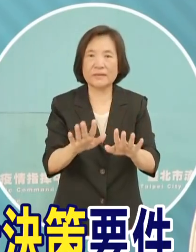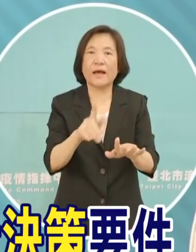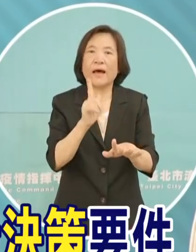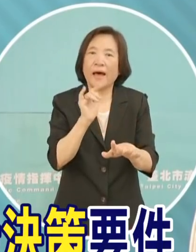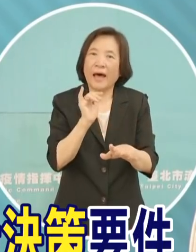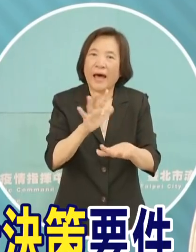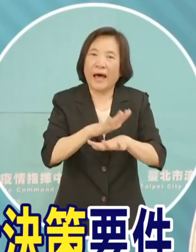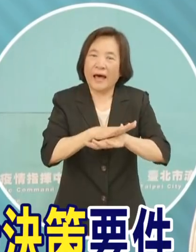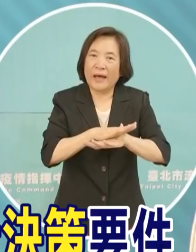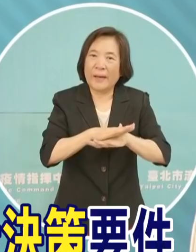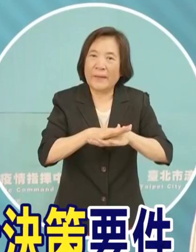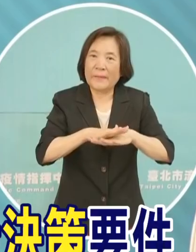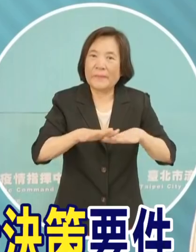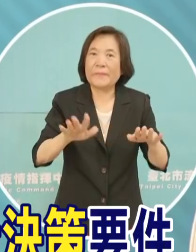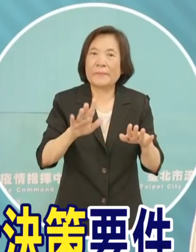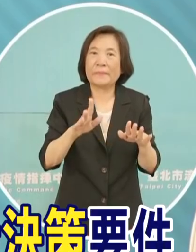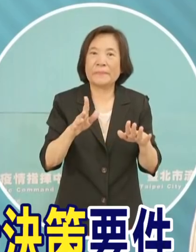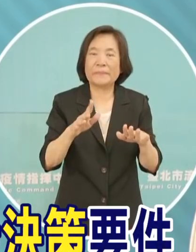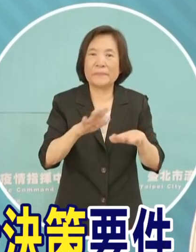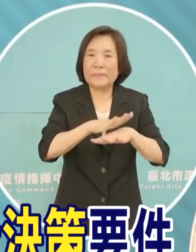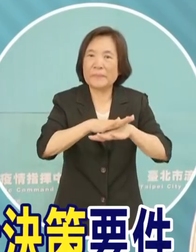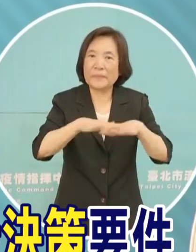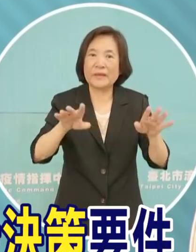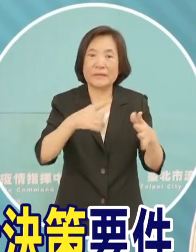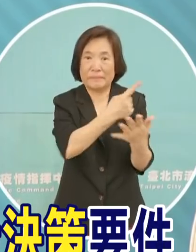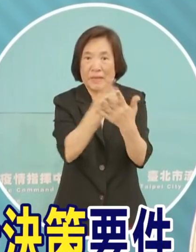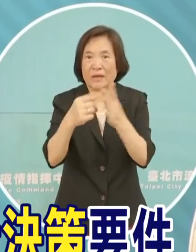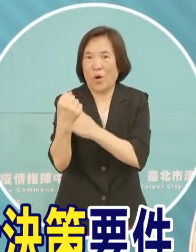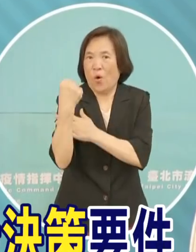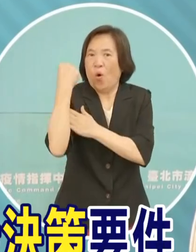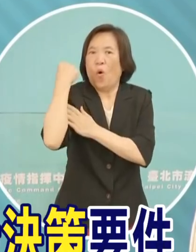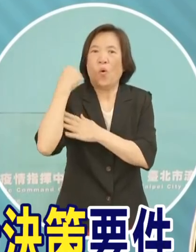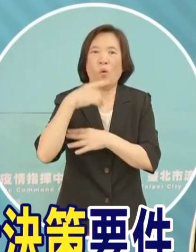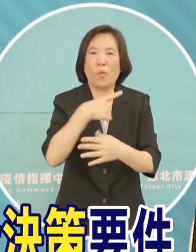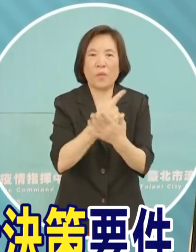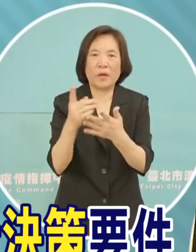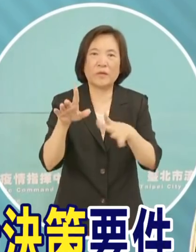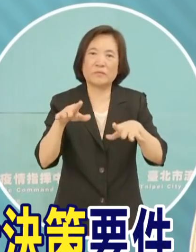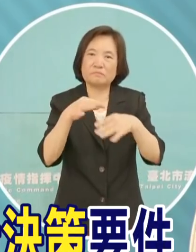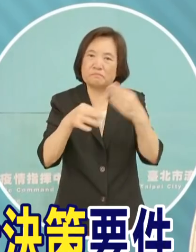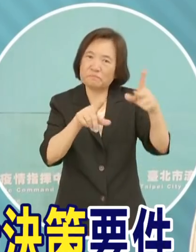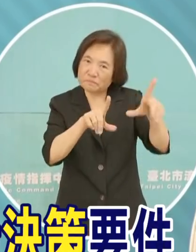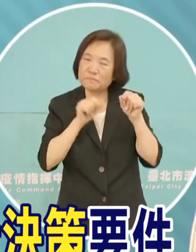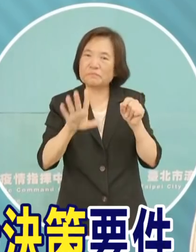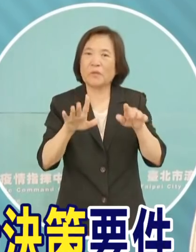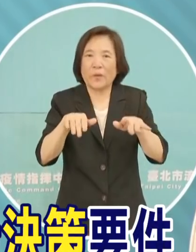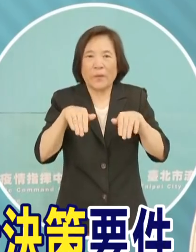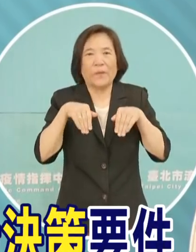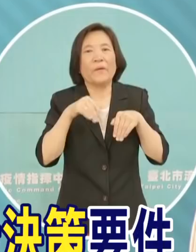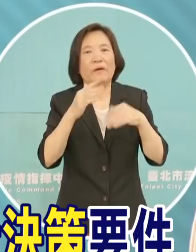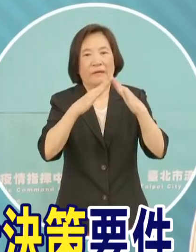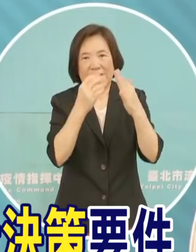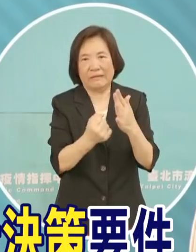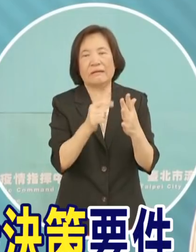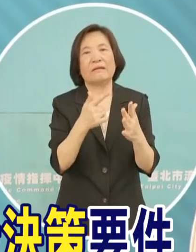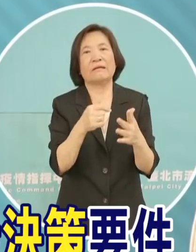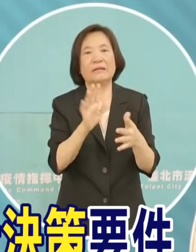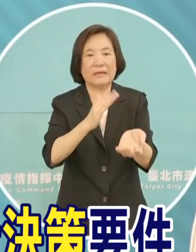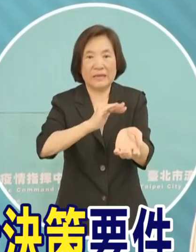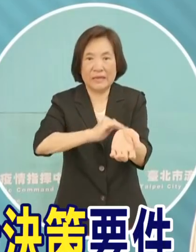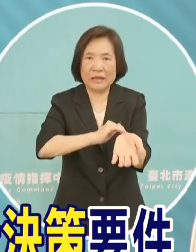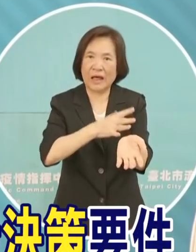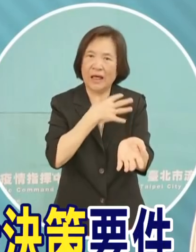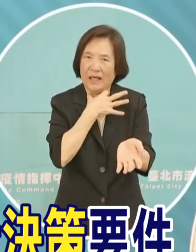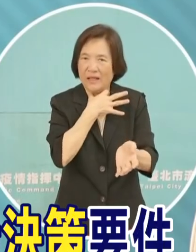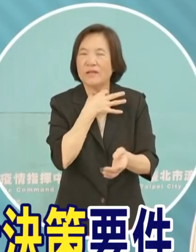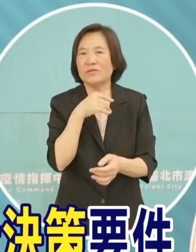哦，但是这个是。大家很努力才可以这样维持，那实际上整个医疗相当紧绷的哈，虽然我们当时